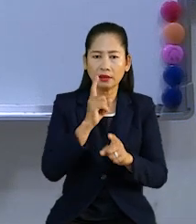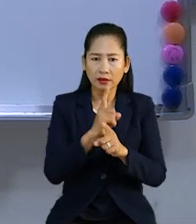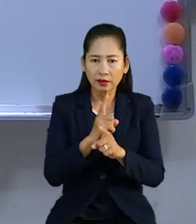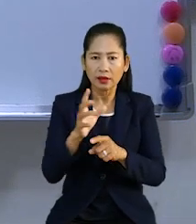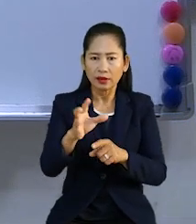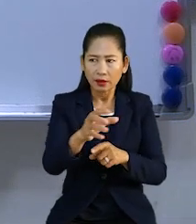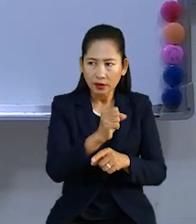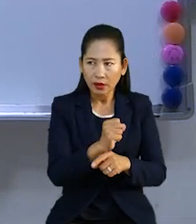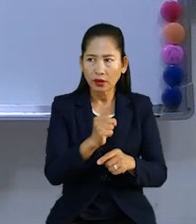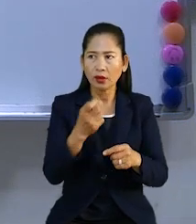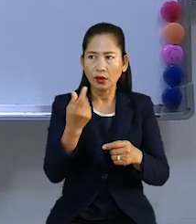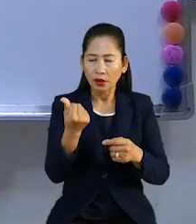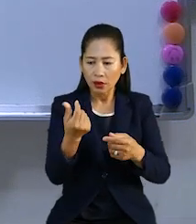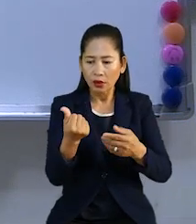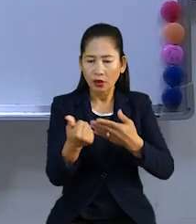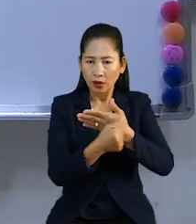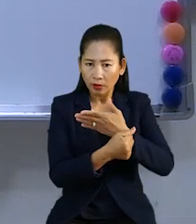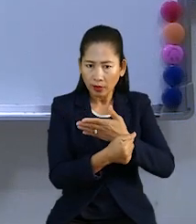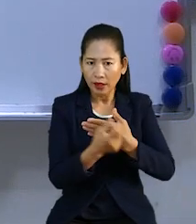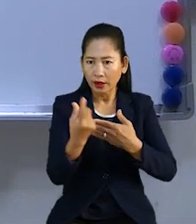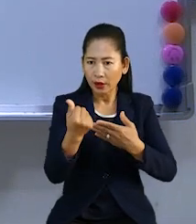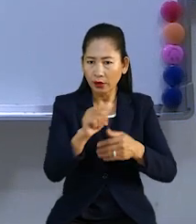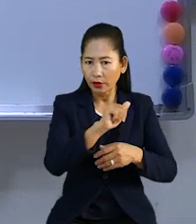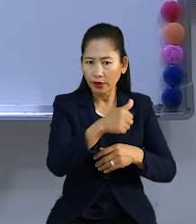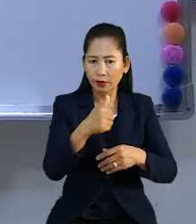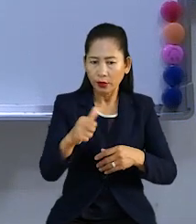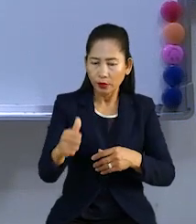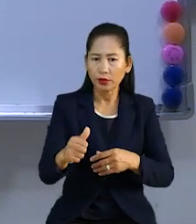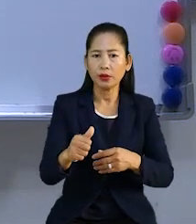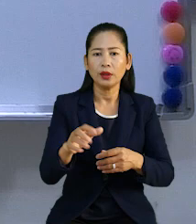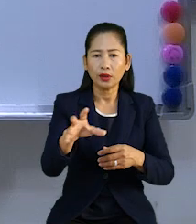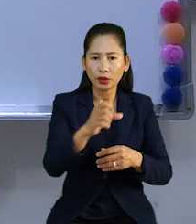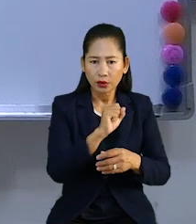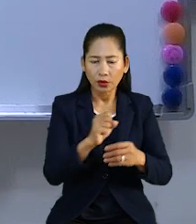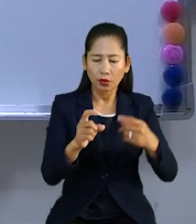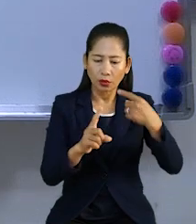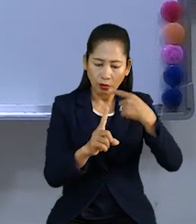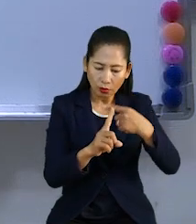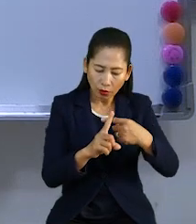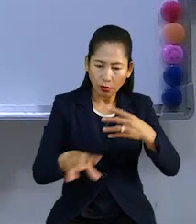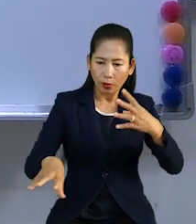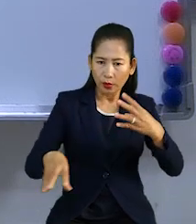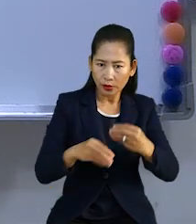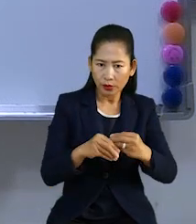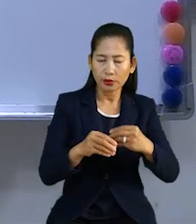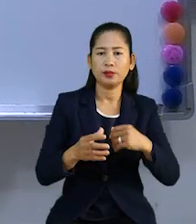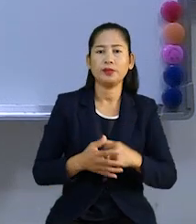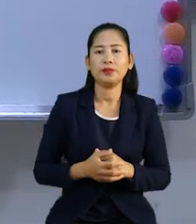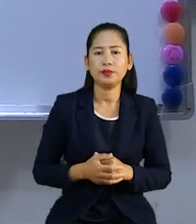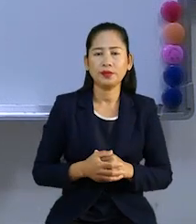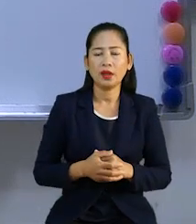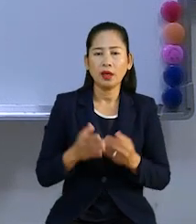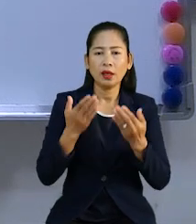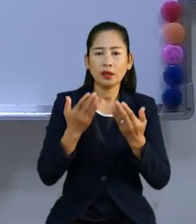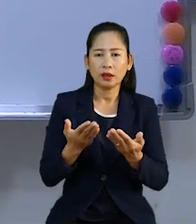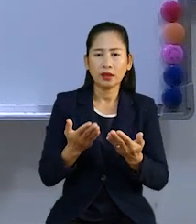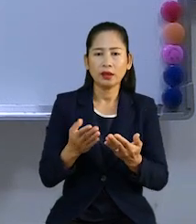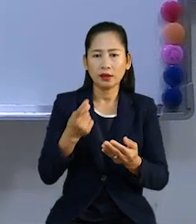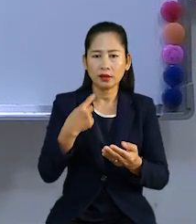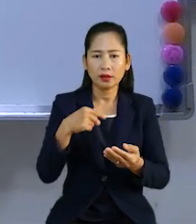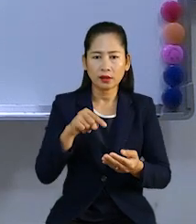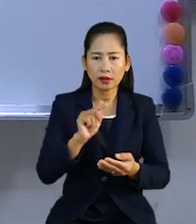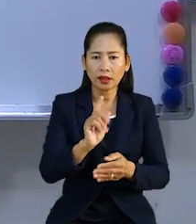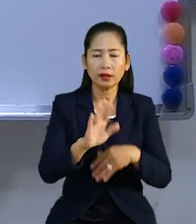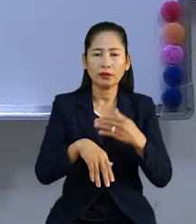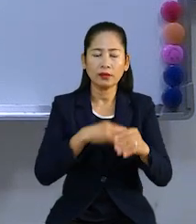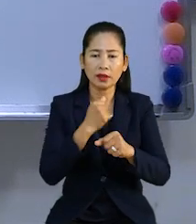trời dốc đồng lấy nầy prạ nì muối dốc một bộ bình chốt. Thìa, tần tâm nâng ní, ta con tiếng